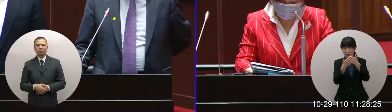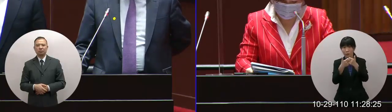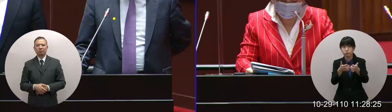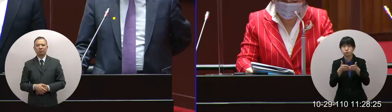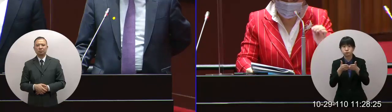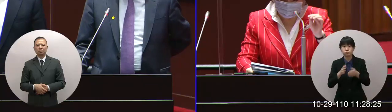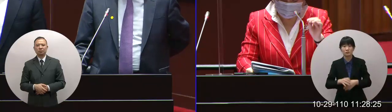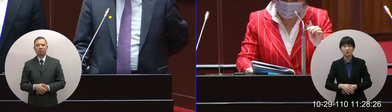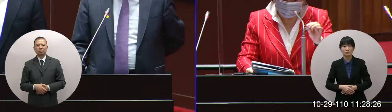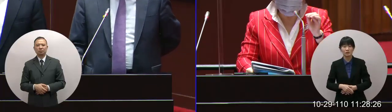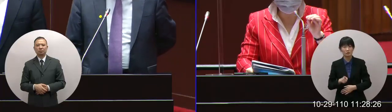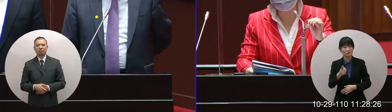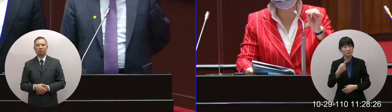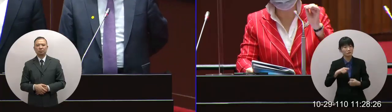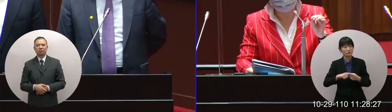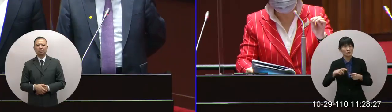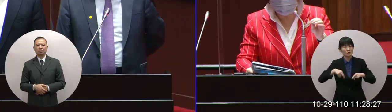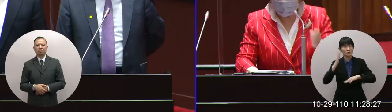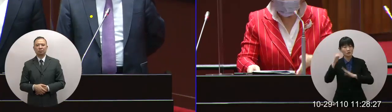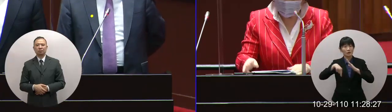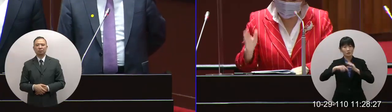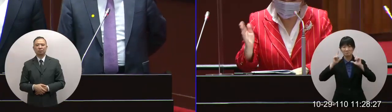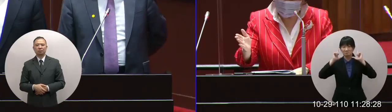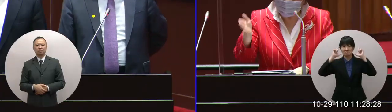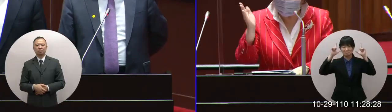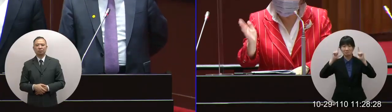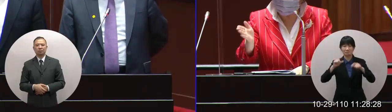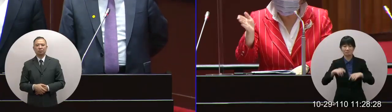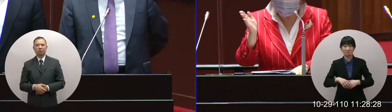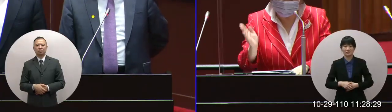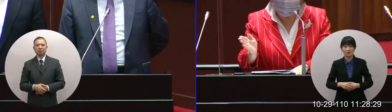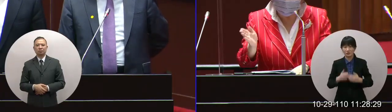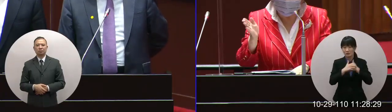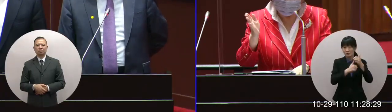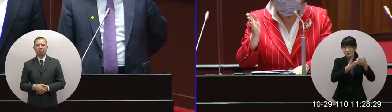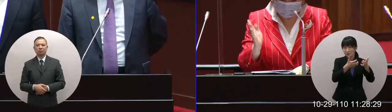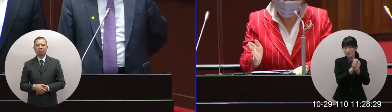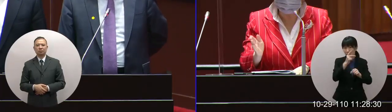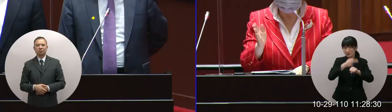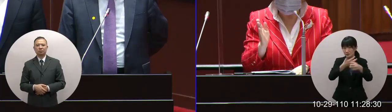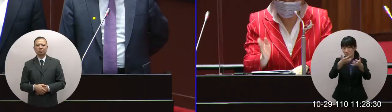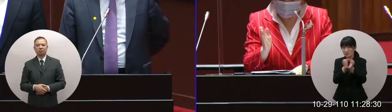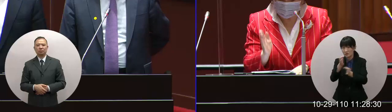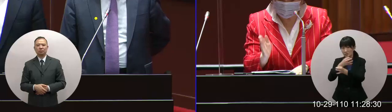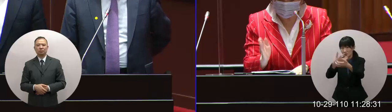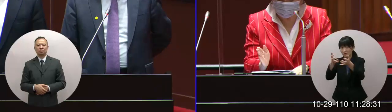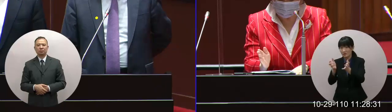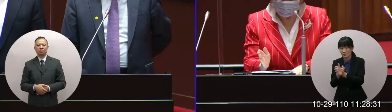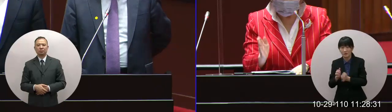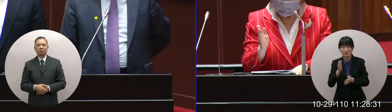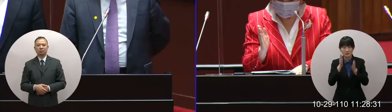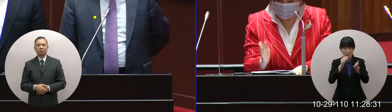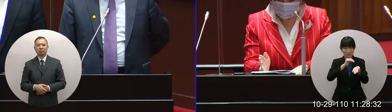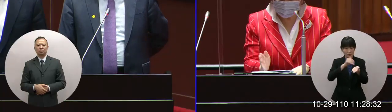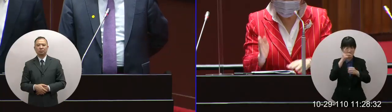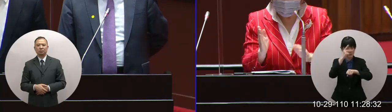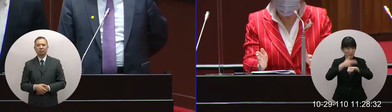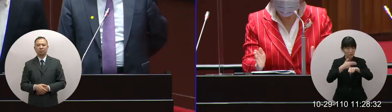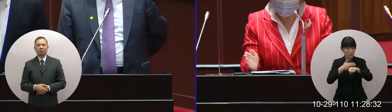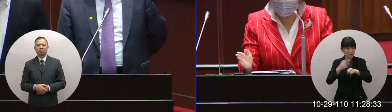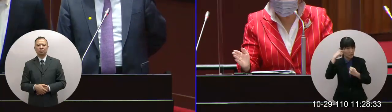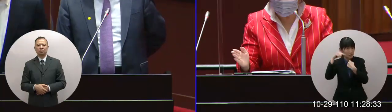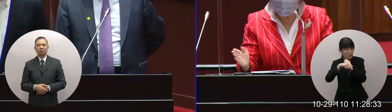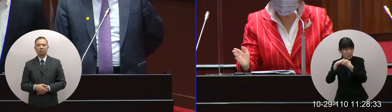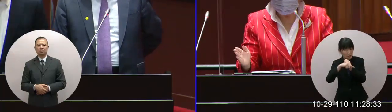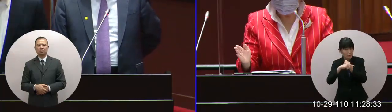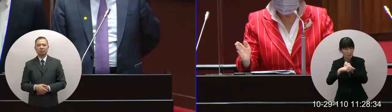认不认为应该由行政院出面整合卫福部、科技部、经济部等与医疗科技研发